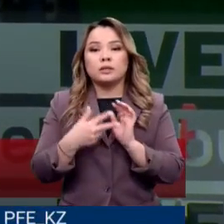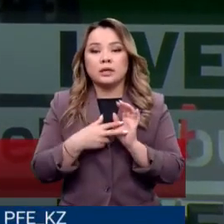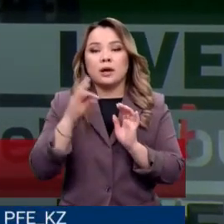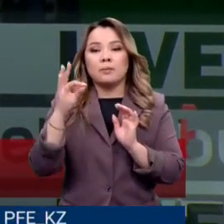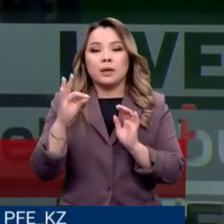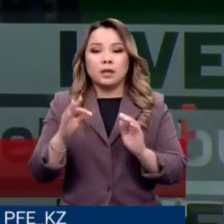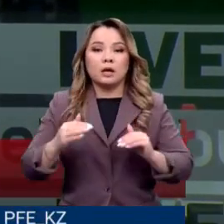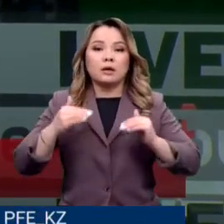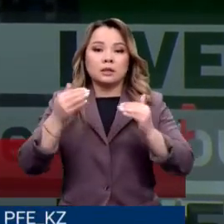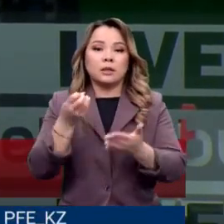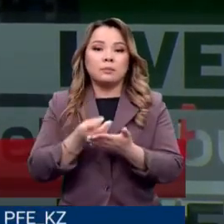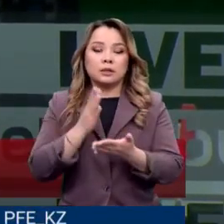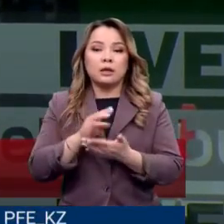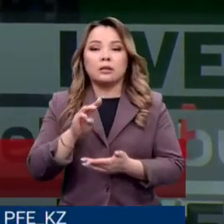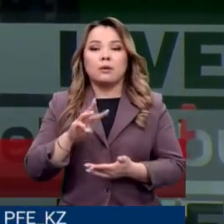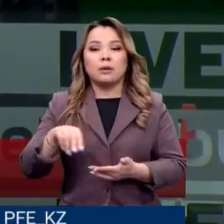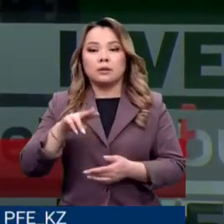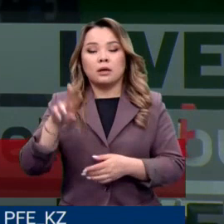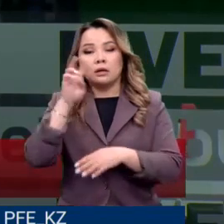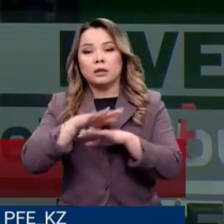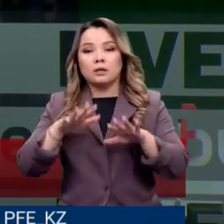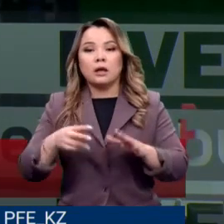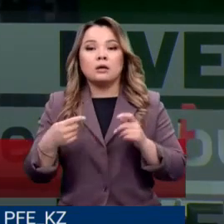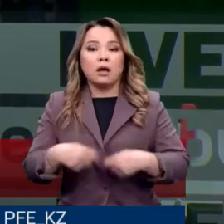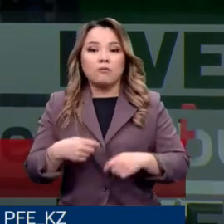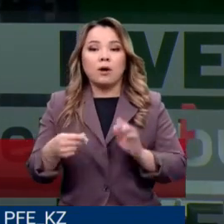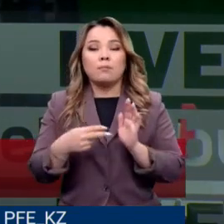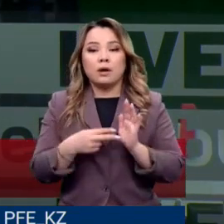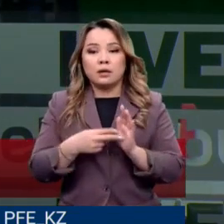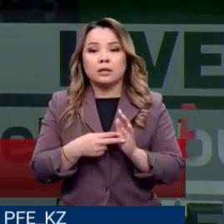12,8%-ға қымбаттаған. Оның ішінде ТМД елдерінен келетін тауар бағасы